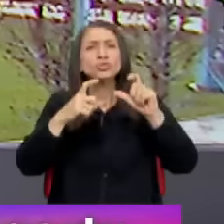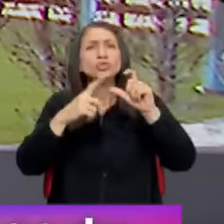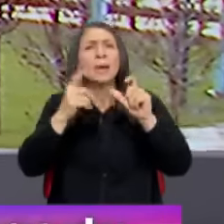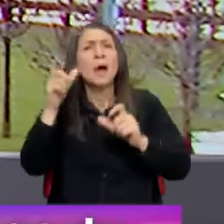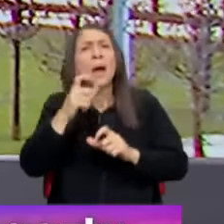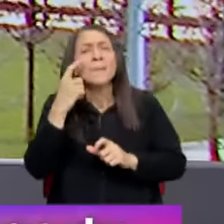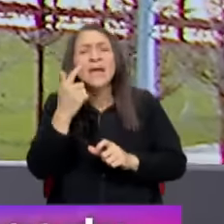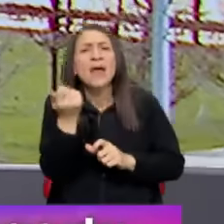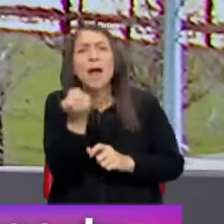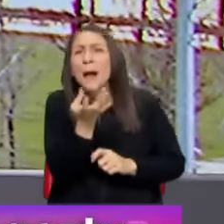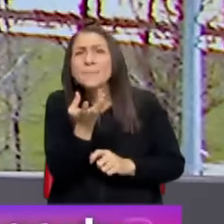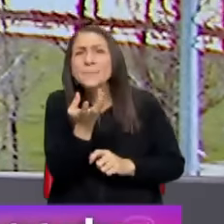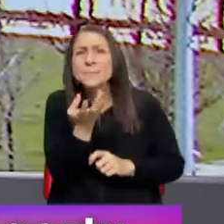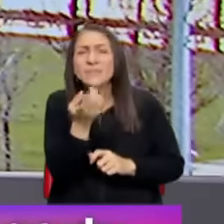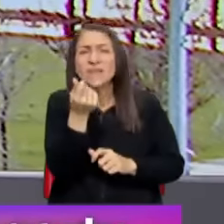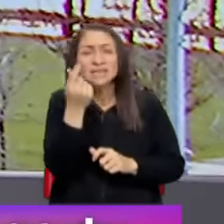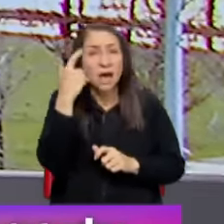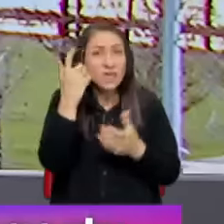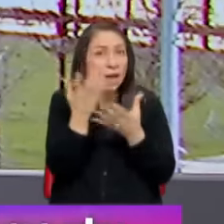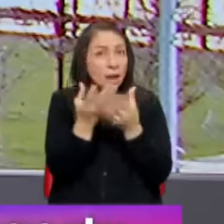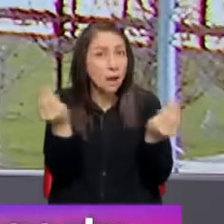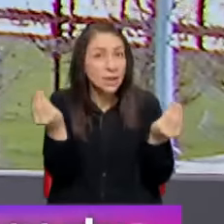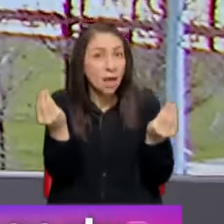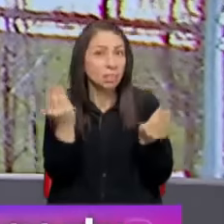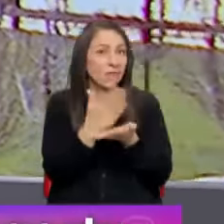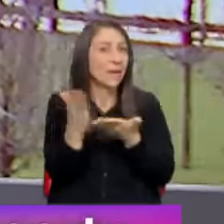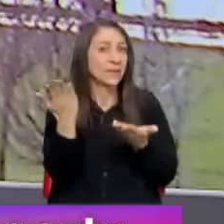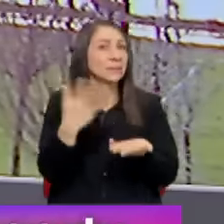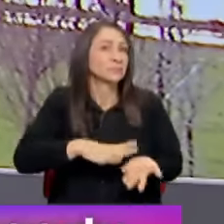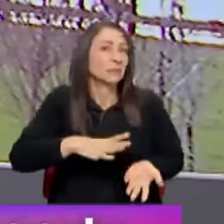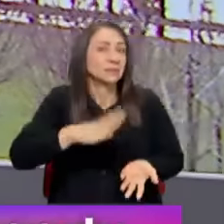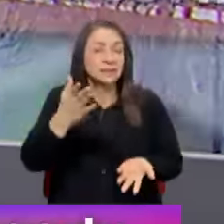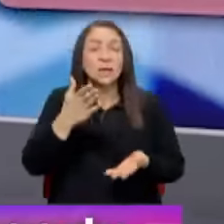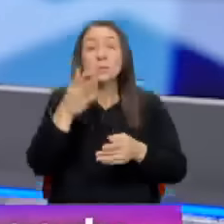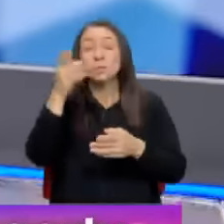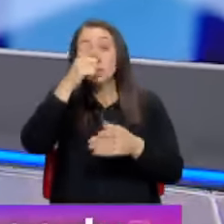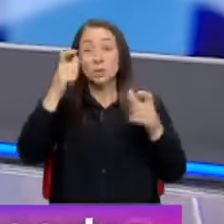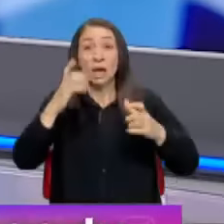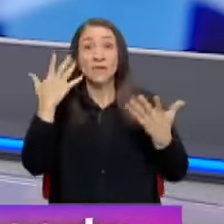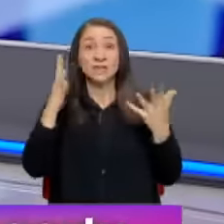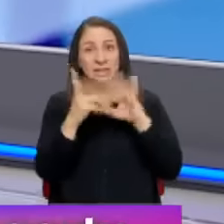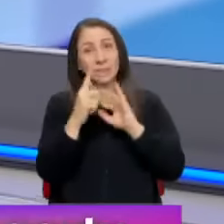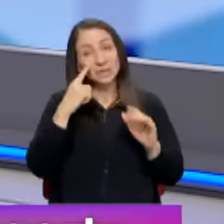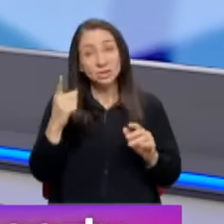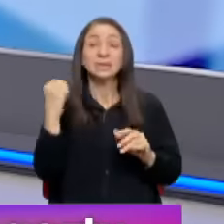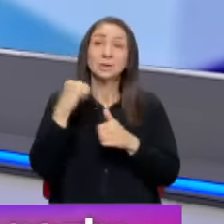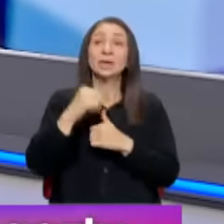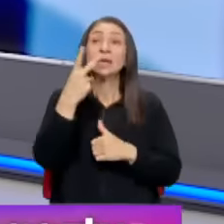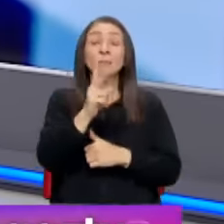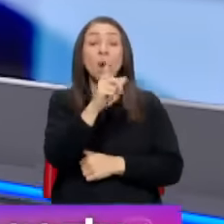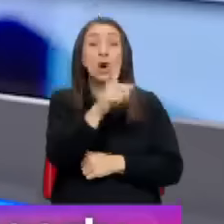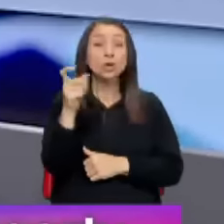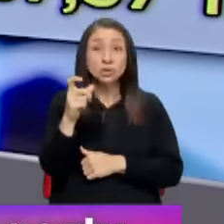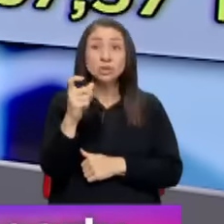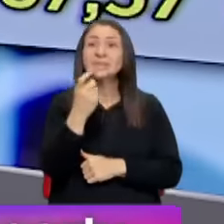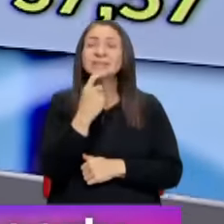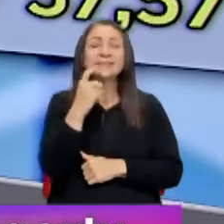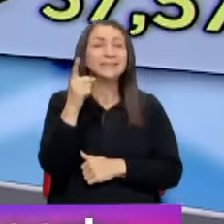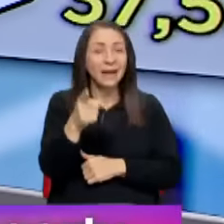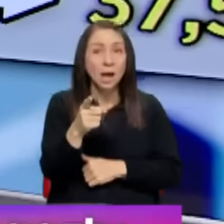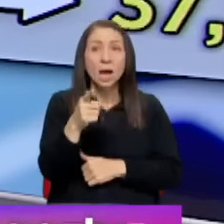aylarındaki rakamlar finansal hafıza kaybıyla devam edelim isterseniz. Memleket havasına döneceğiz. Tekrar söyleyelim. 2019